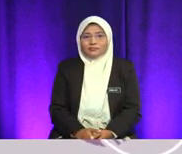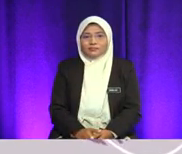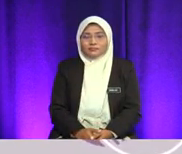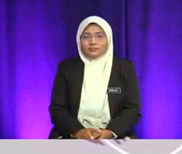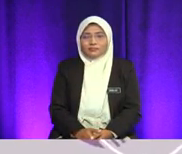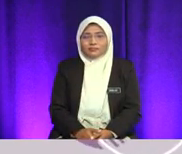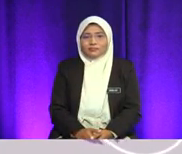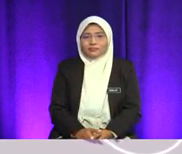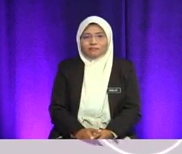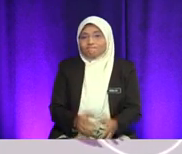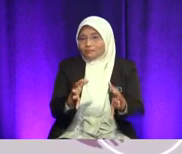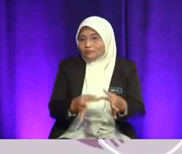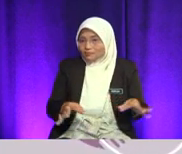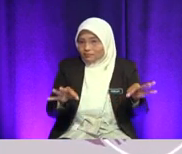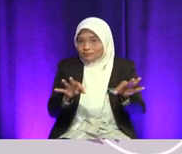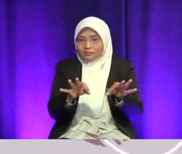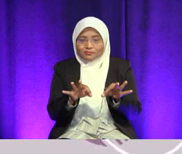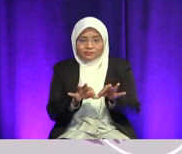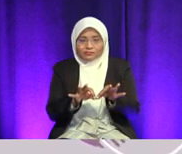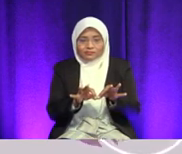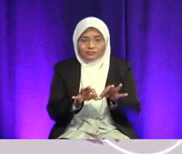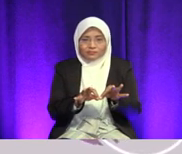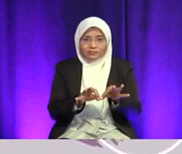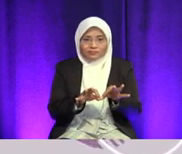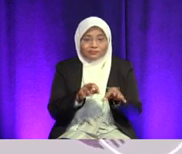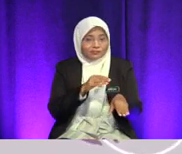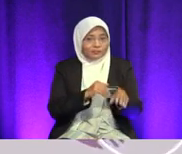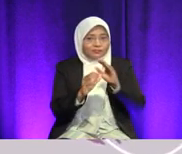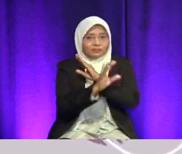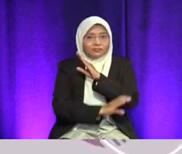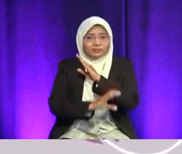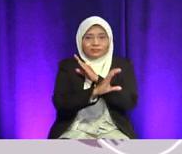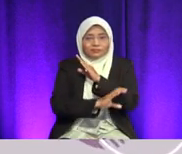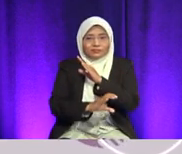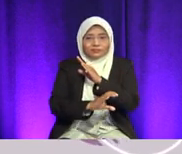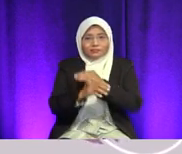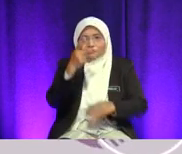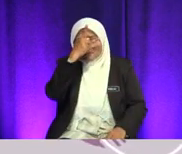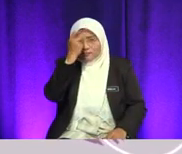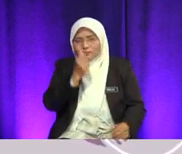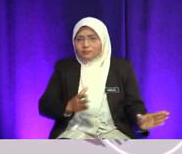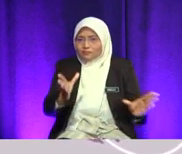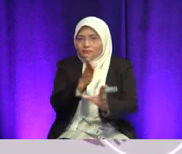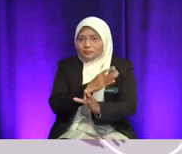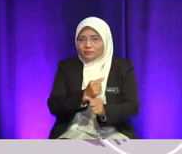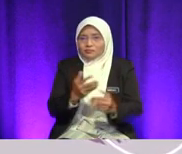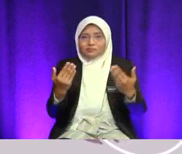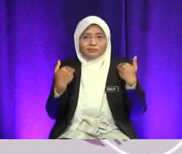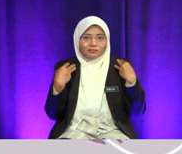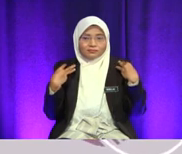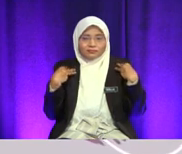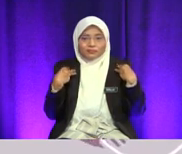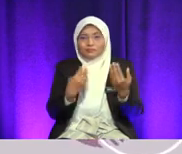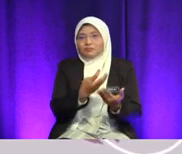adalah penting kepada sebuah negara dapat mewujudkan ekonomi sebuah negara